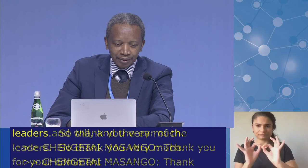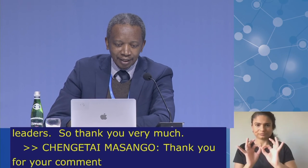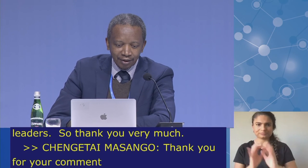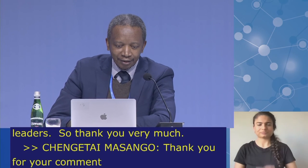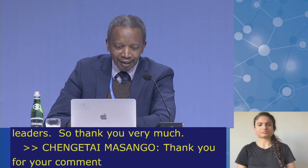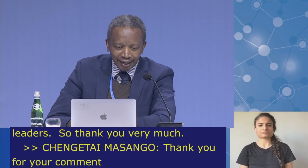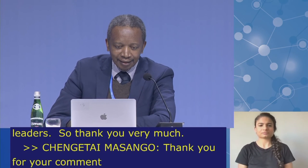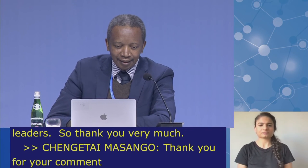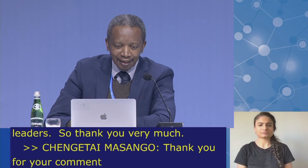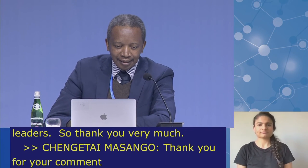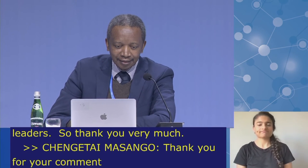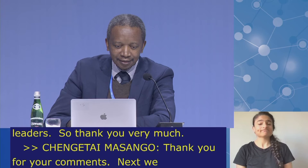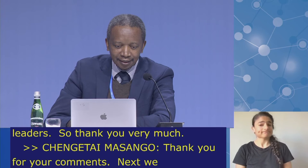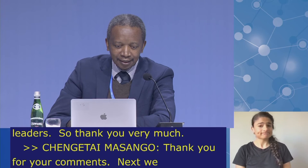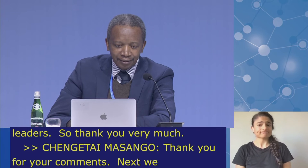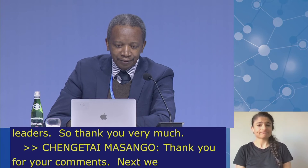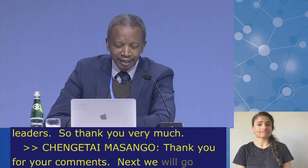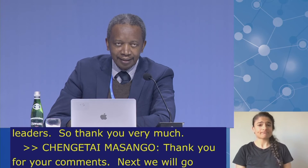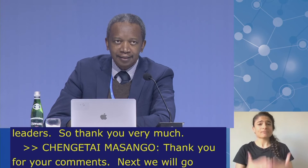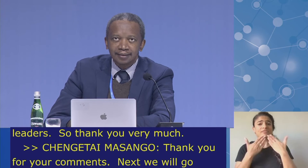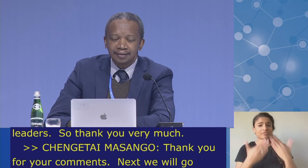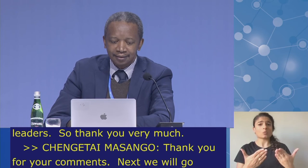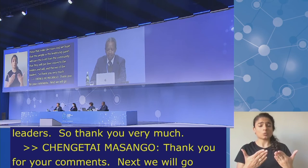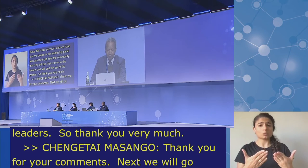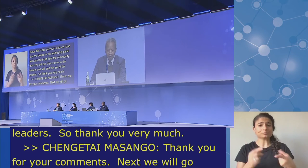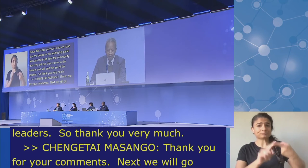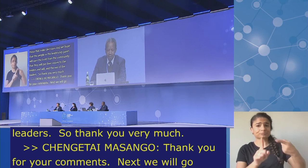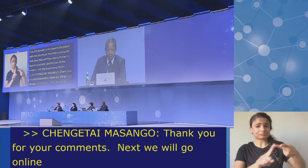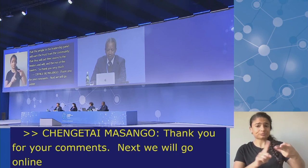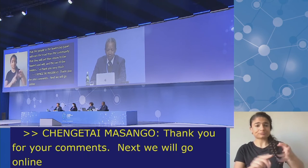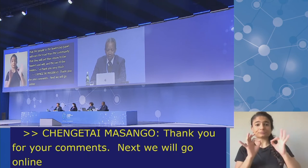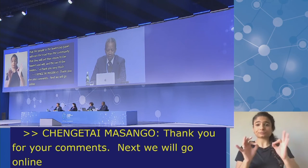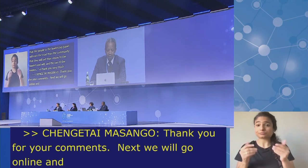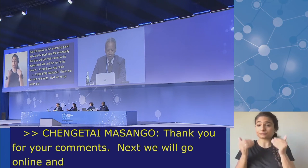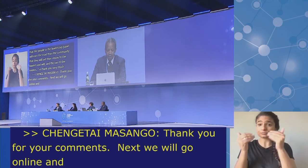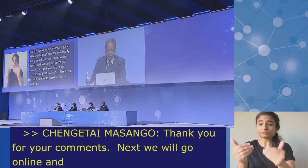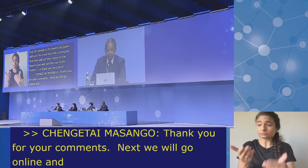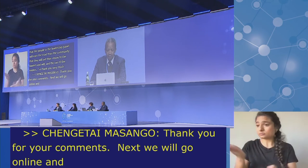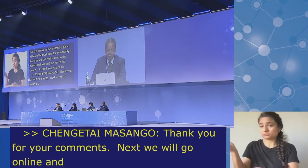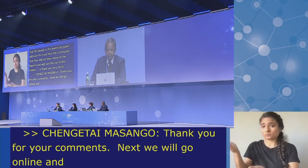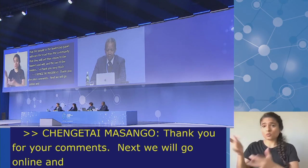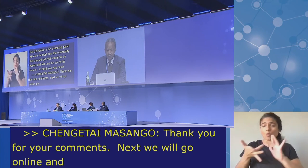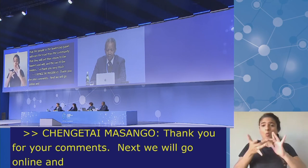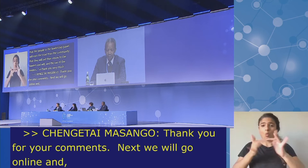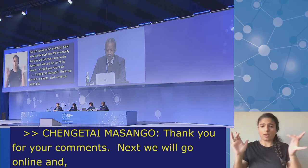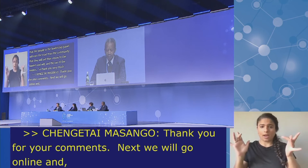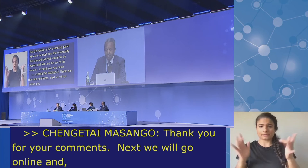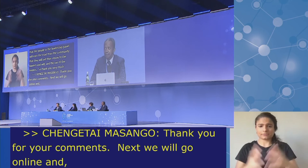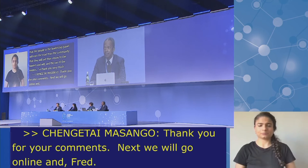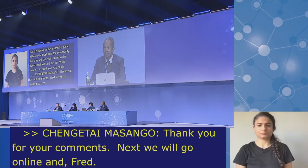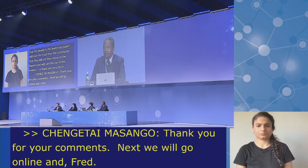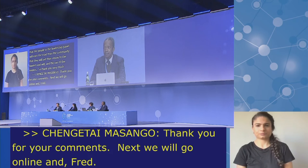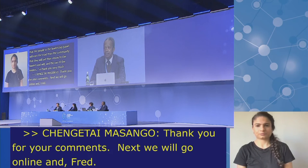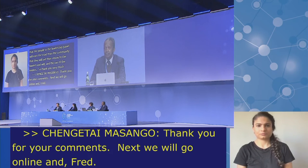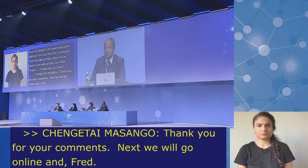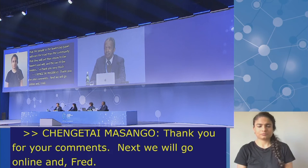является IGF, позволит нам это сделать. А теперь время вопроса, который задать вопрос